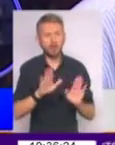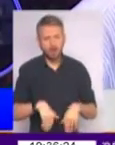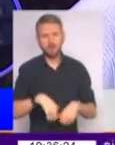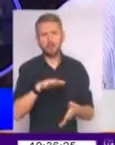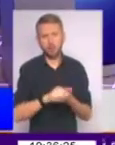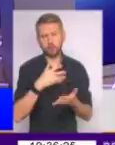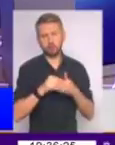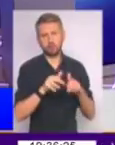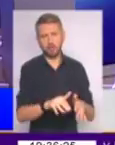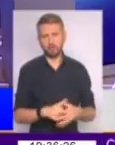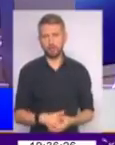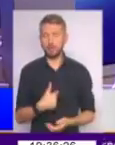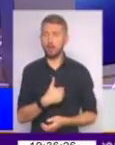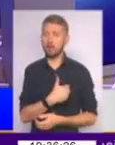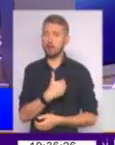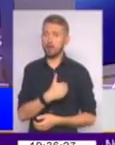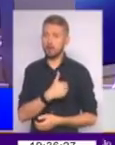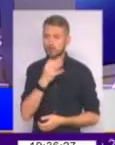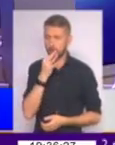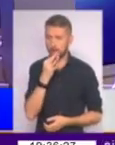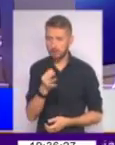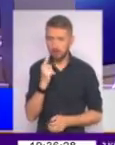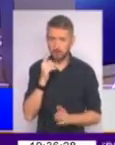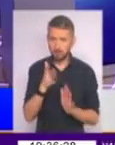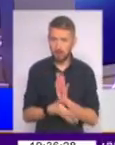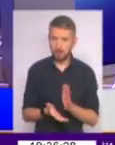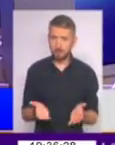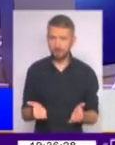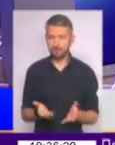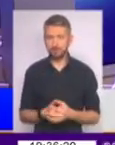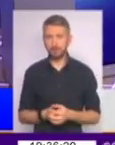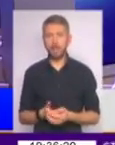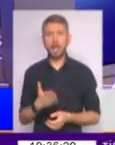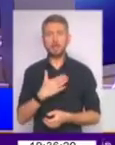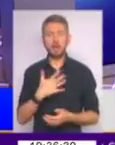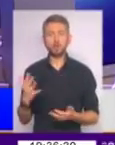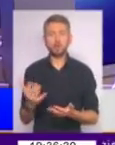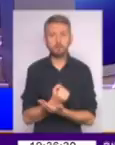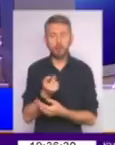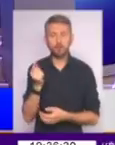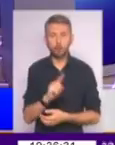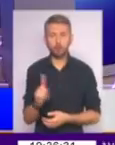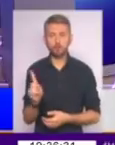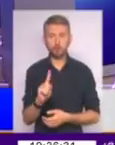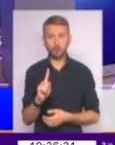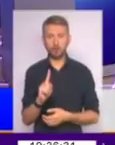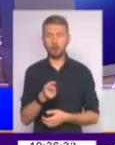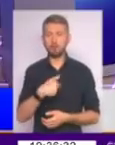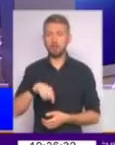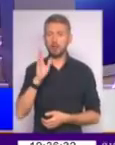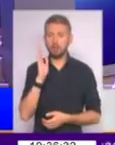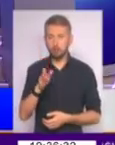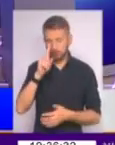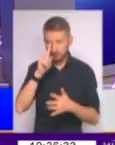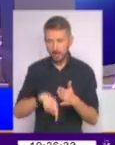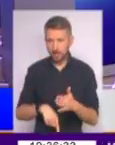справу. Я вам хочу сказати, розумієте, наш успіх в тому, що ми будемо